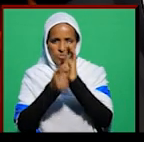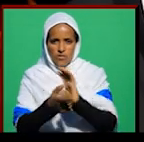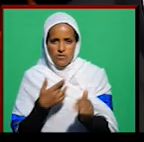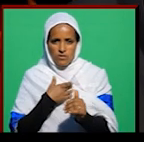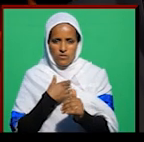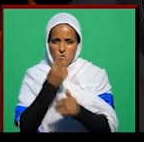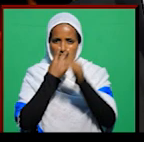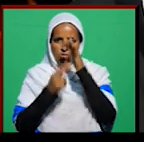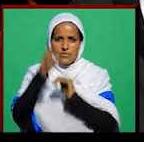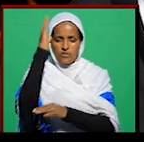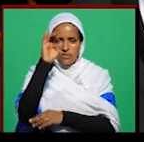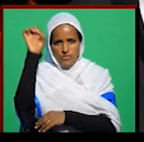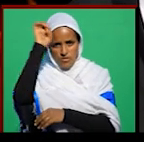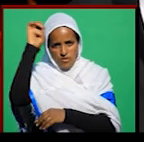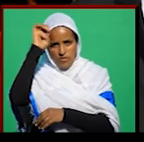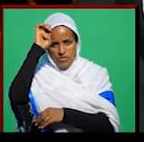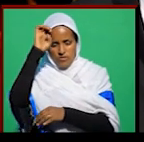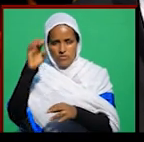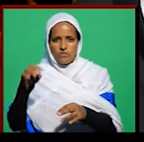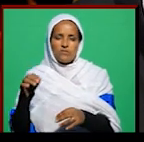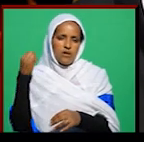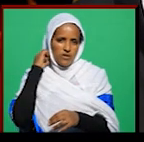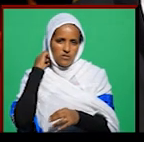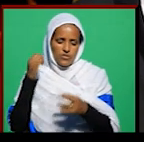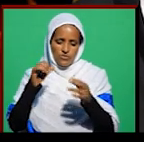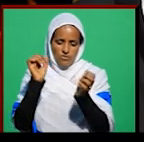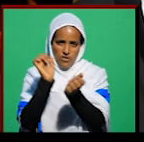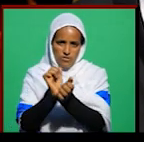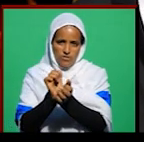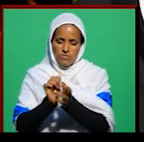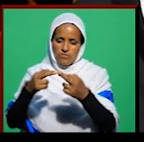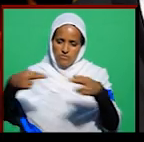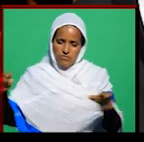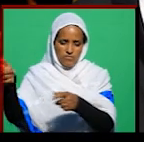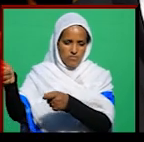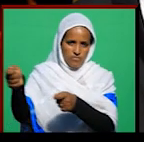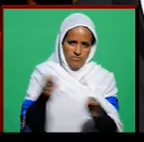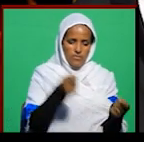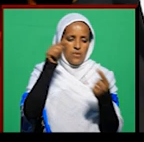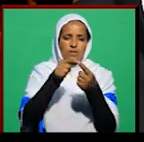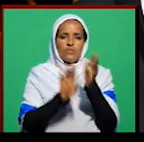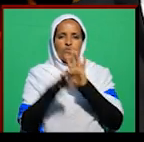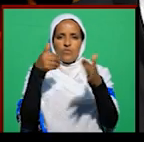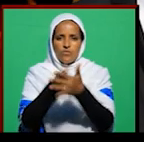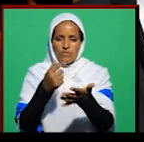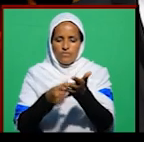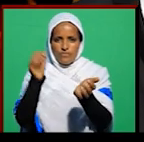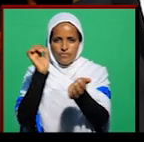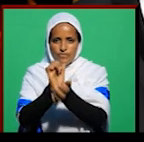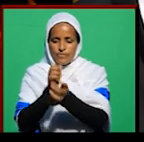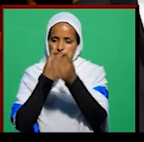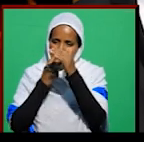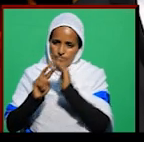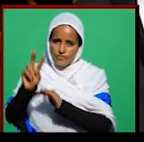ሌላም ምሳሌ አለ። እነ ነቢየ እግዚአብሔር ኢሳይያስ አንገታቸውን ታስረው በሀብል እየተጎተቱ እስከ ሞት ደርሰዋል።